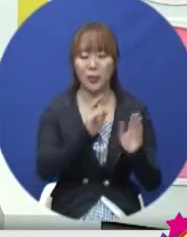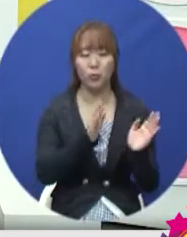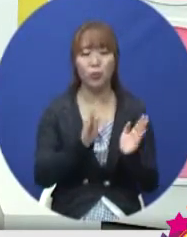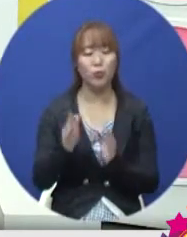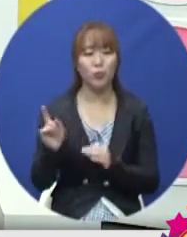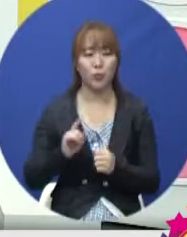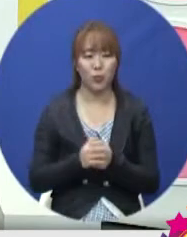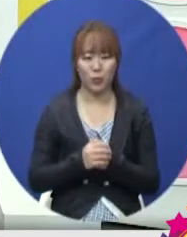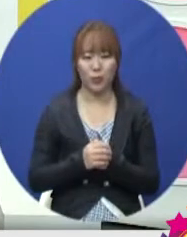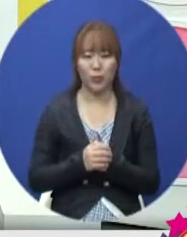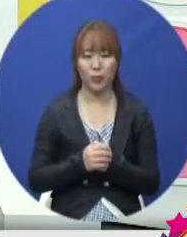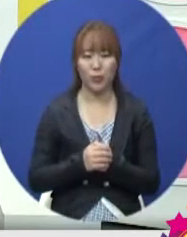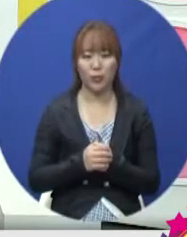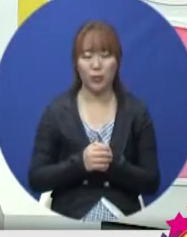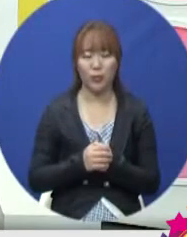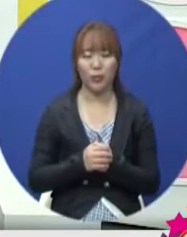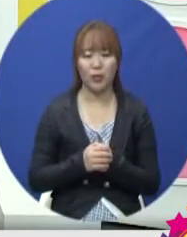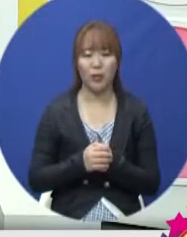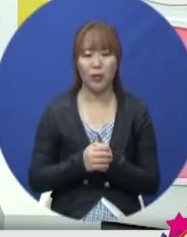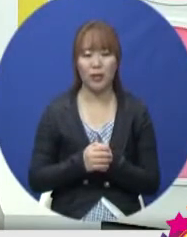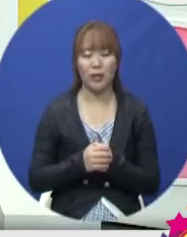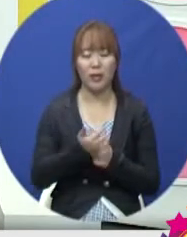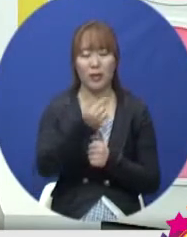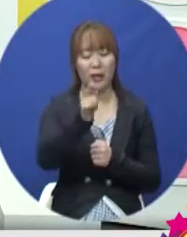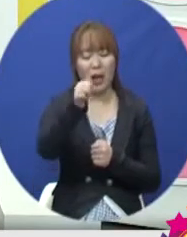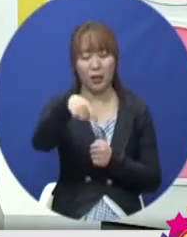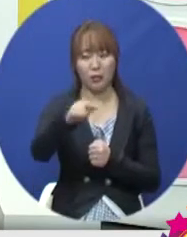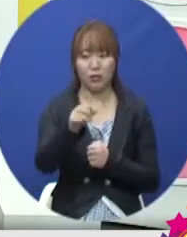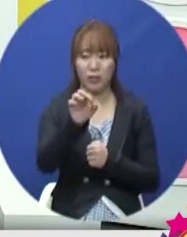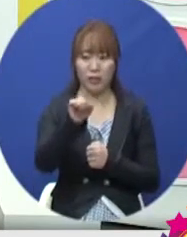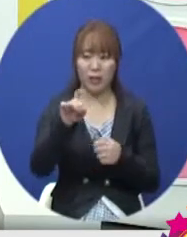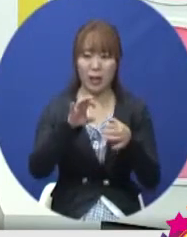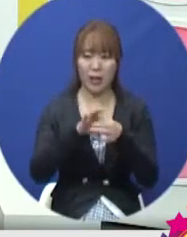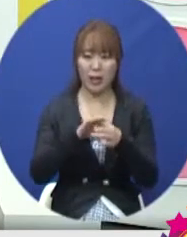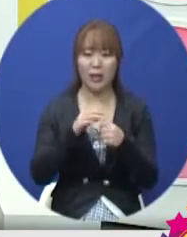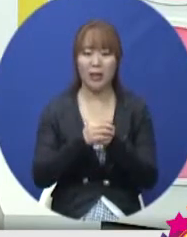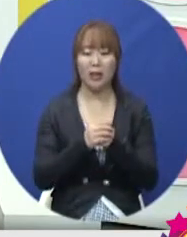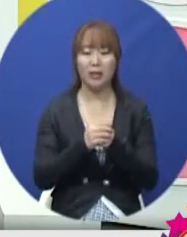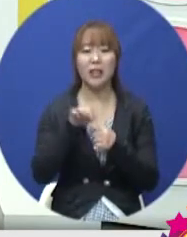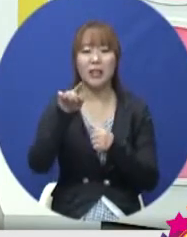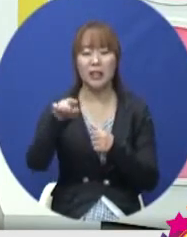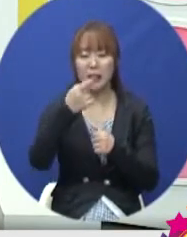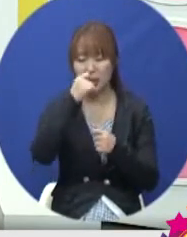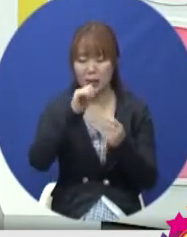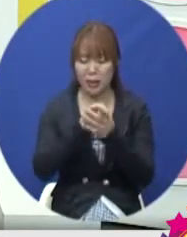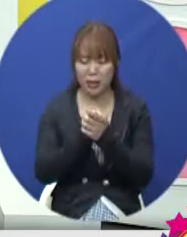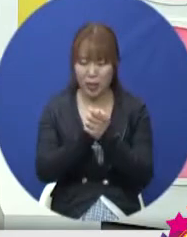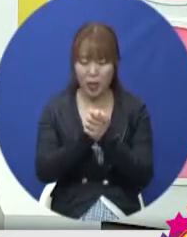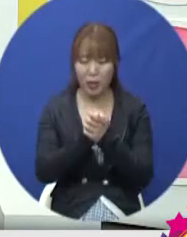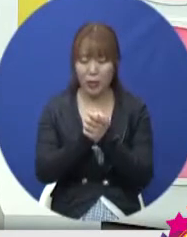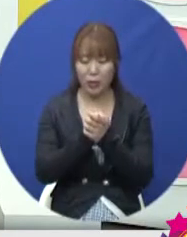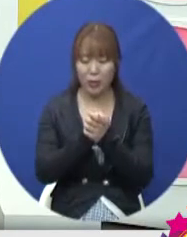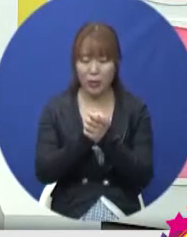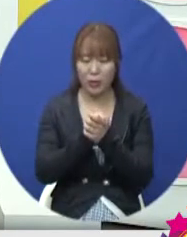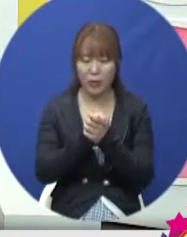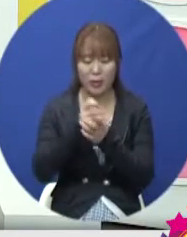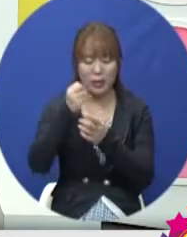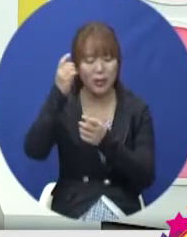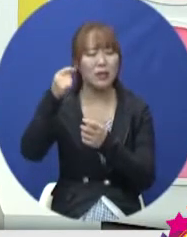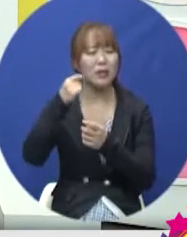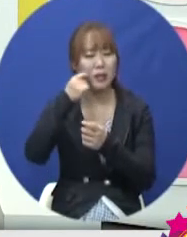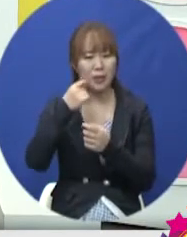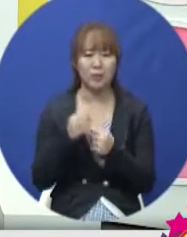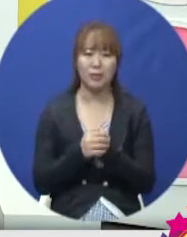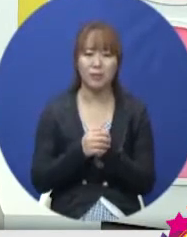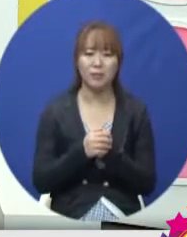그나저나? 저 거시기 나훈아 씨의 네. 그정 못 잊어. 어? 잘을랑가 모르겠어. 그정